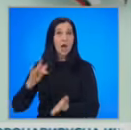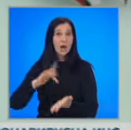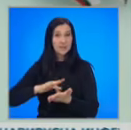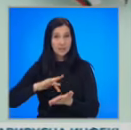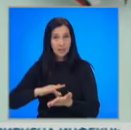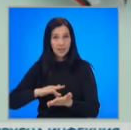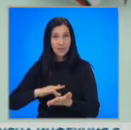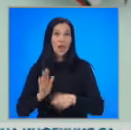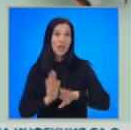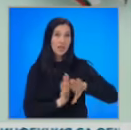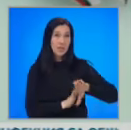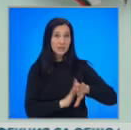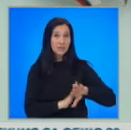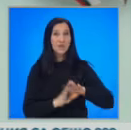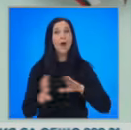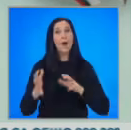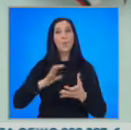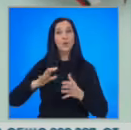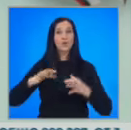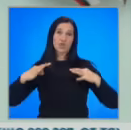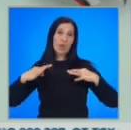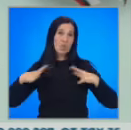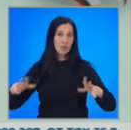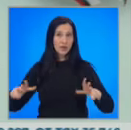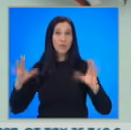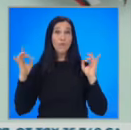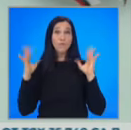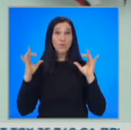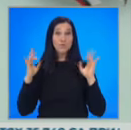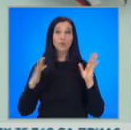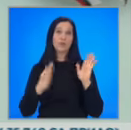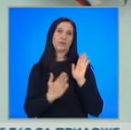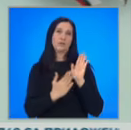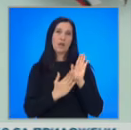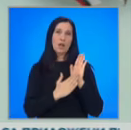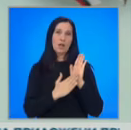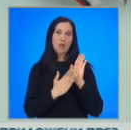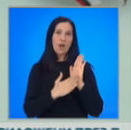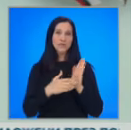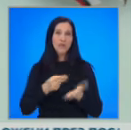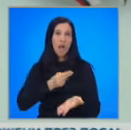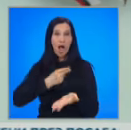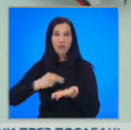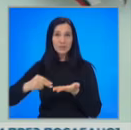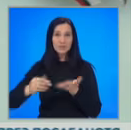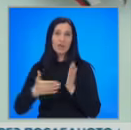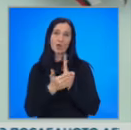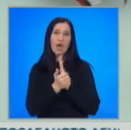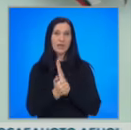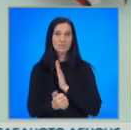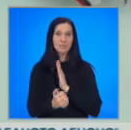центъра и десницата, политически неутрални, професионалисти, доказани администратори и